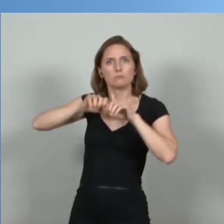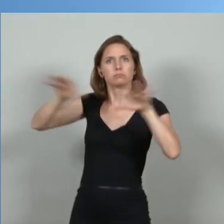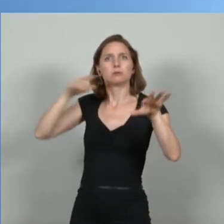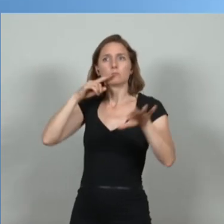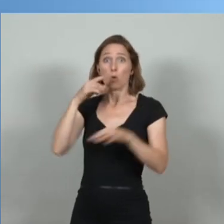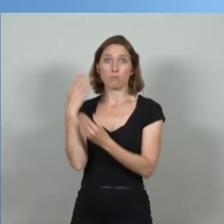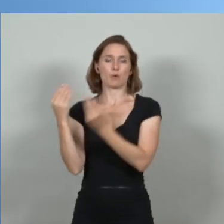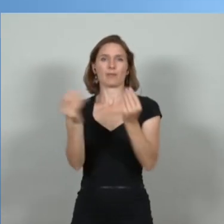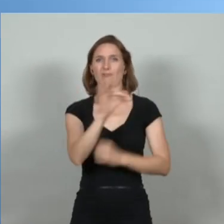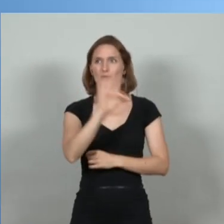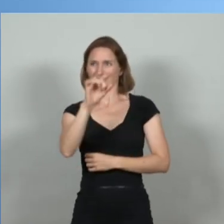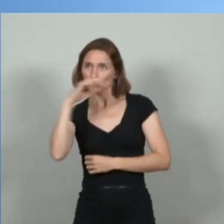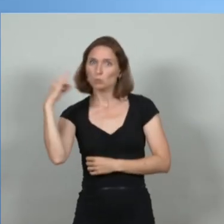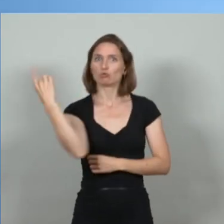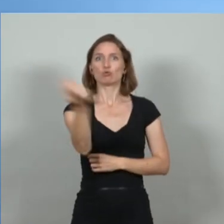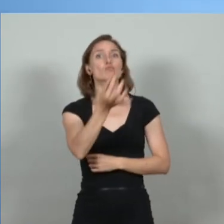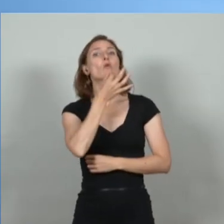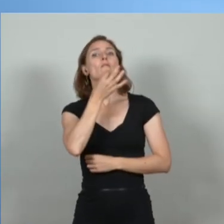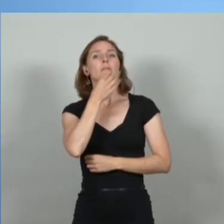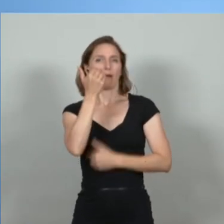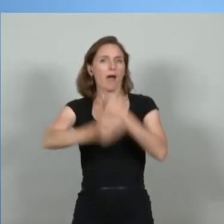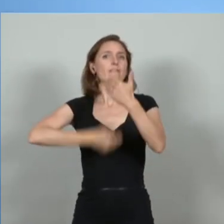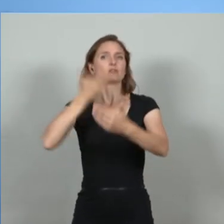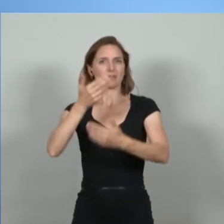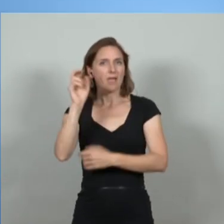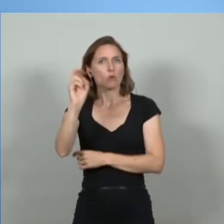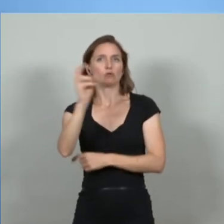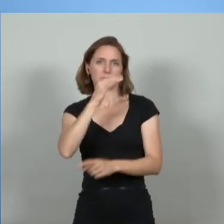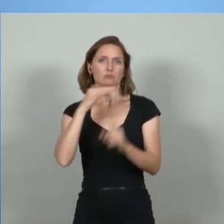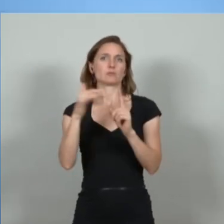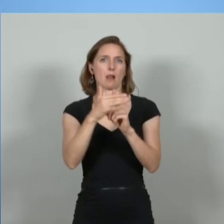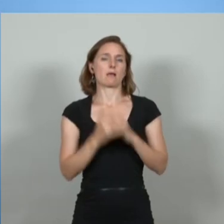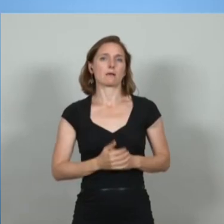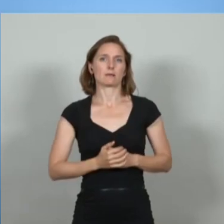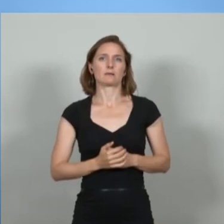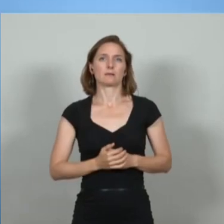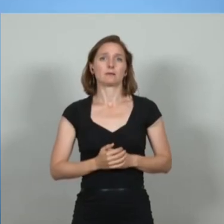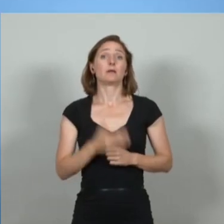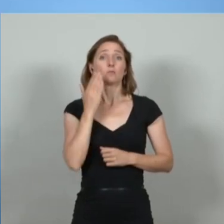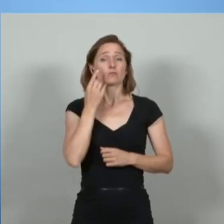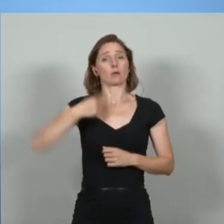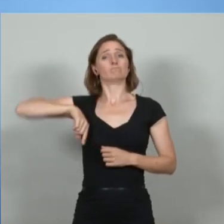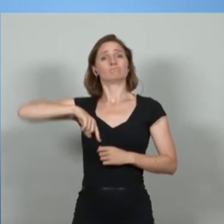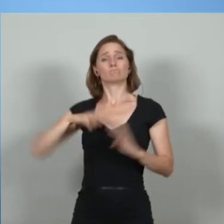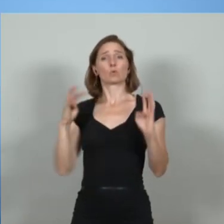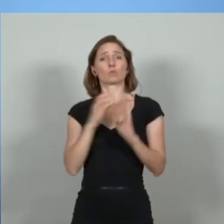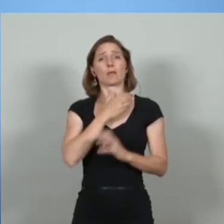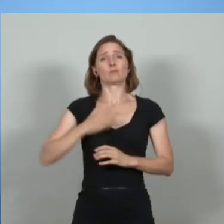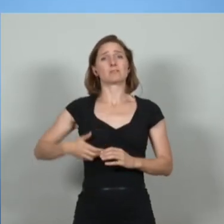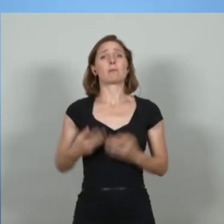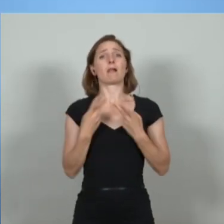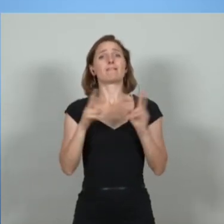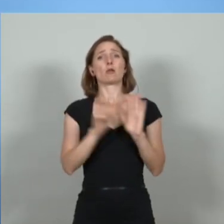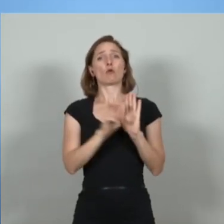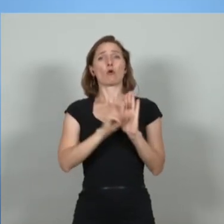Françaises et Français puissent profiter de cette avancée écologique et sociale en conséquence le conseil municipal de la Ville de Grenoble demande au